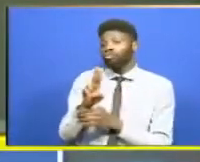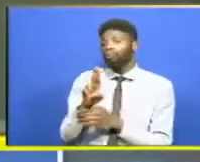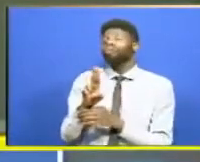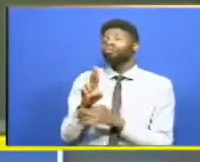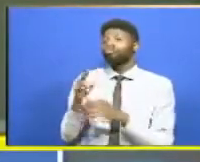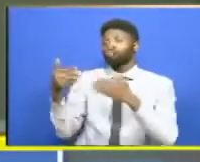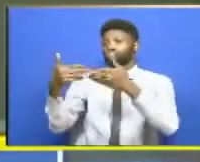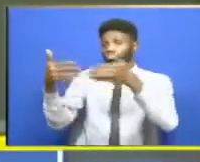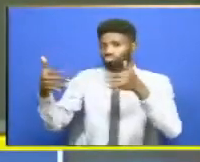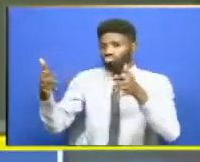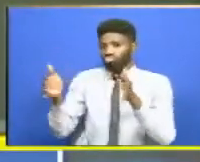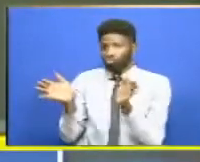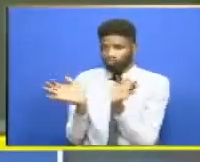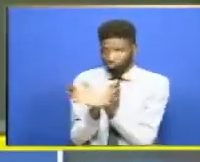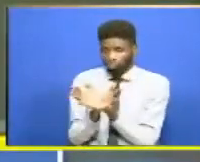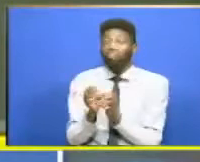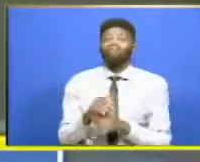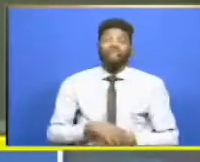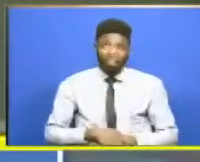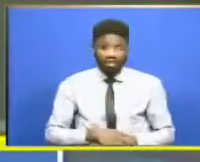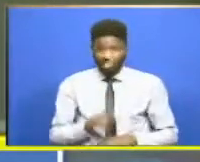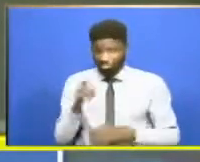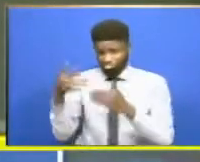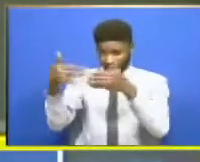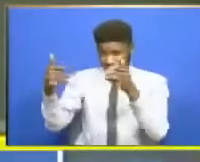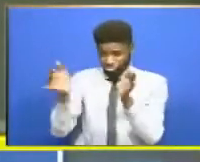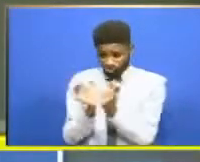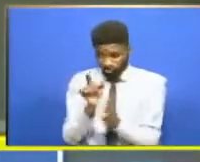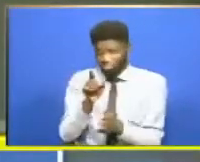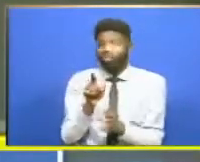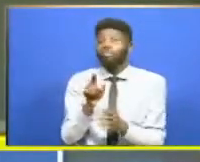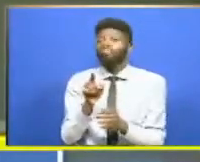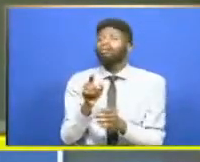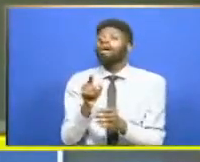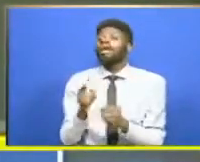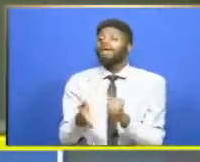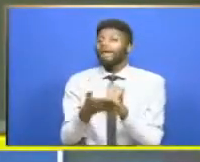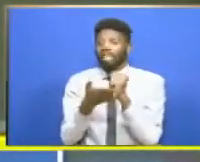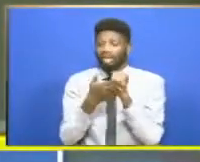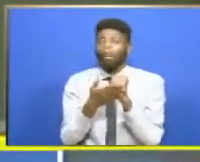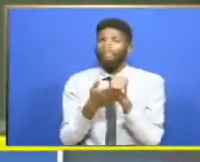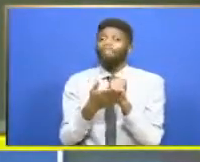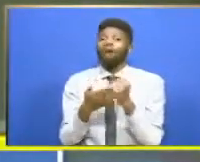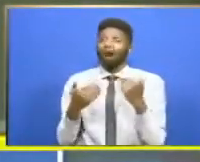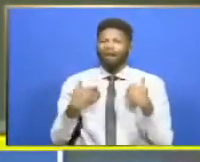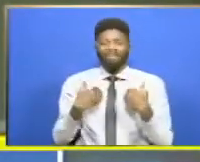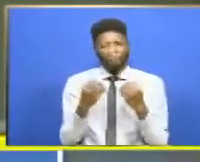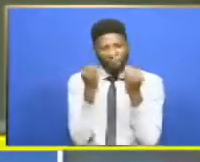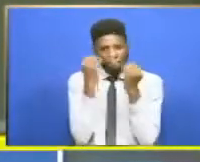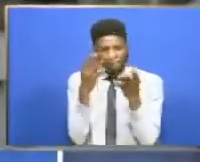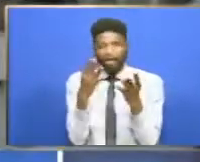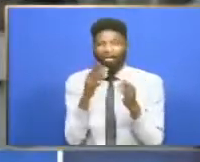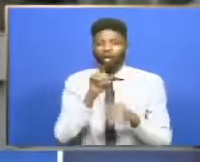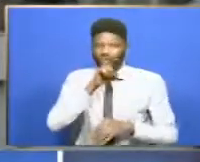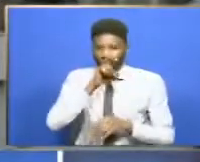Wakulima wengi wanapendelea njia hii mpya kwani inawezesha kufuga ndege wengi kwenye nafasi ndogo.